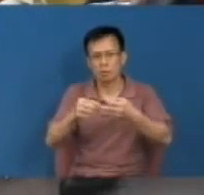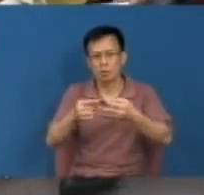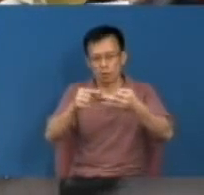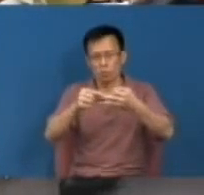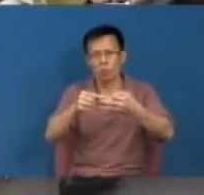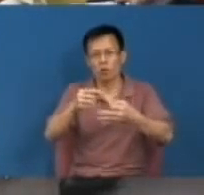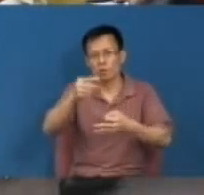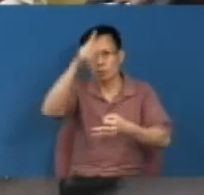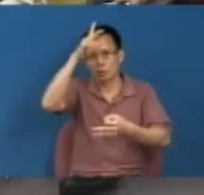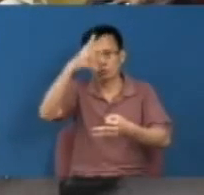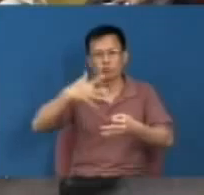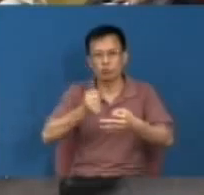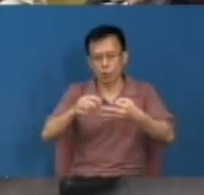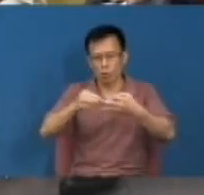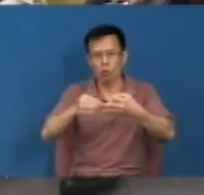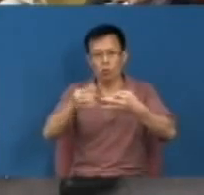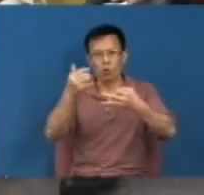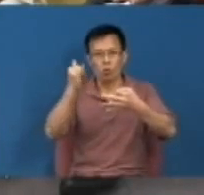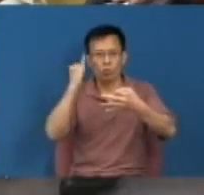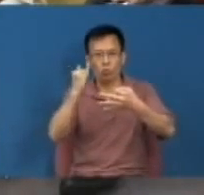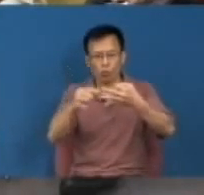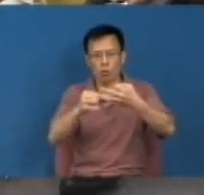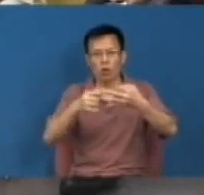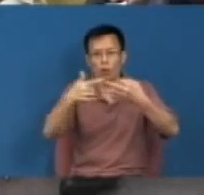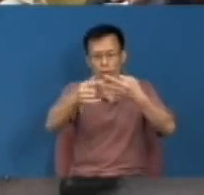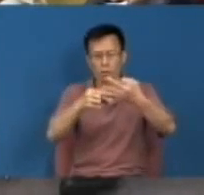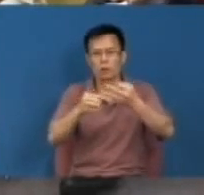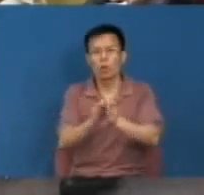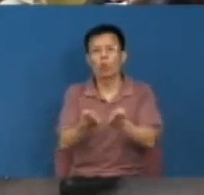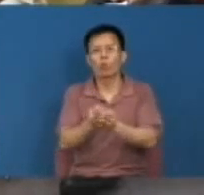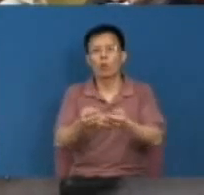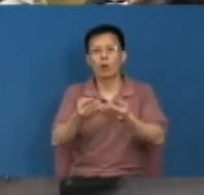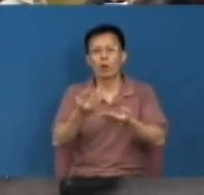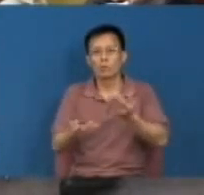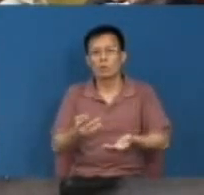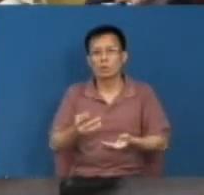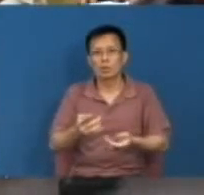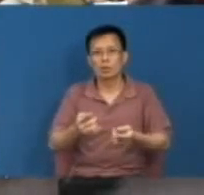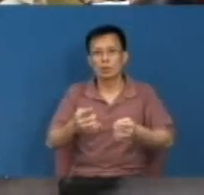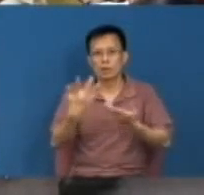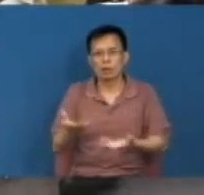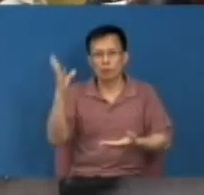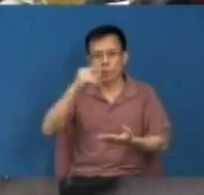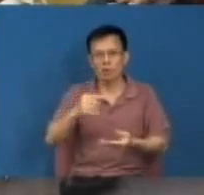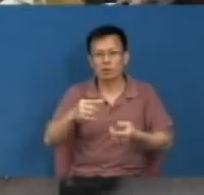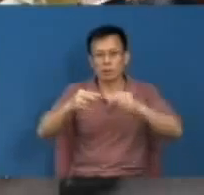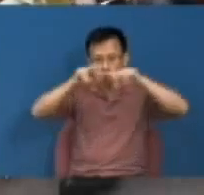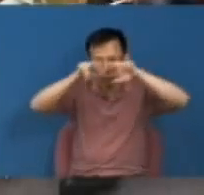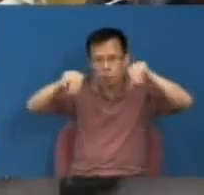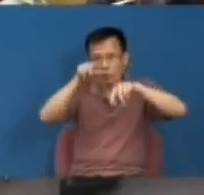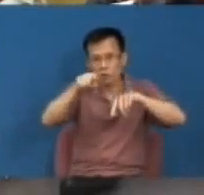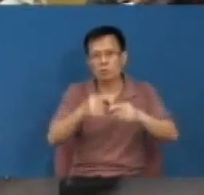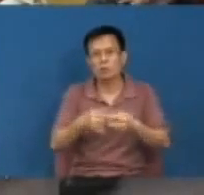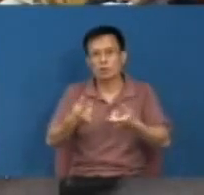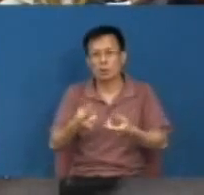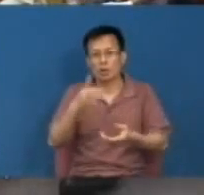豪，我話俾你聽。今日好多人睇緊亞華 TV， 話唔定今晚就有人咧人肉搜尋你噶啦，睇下你有咩物業。有一日如